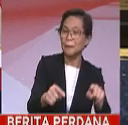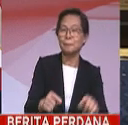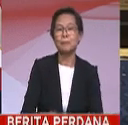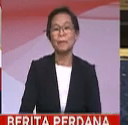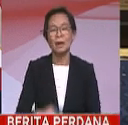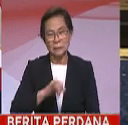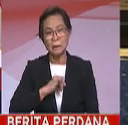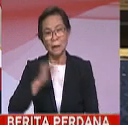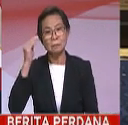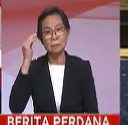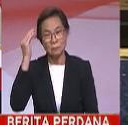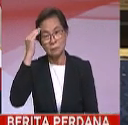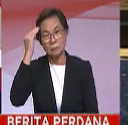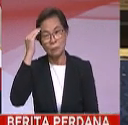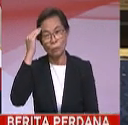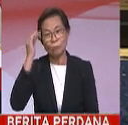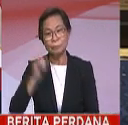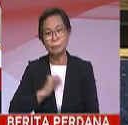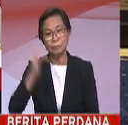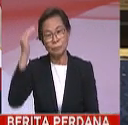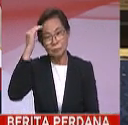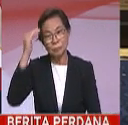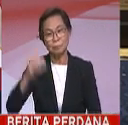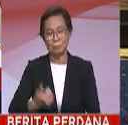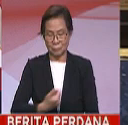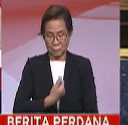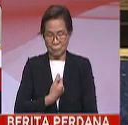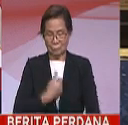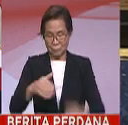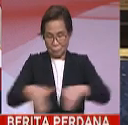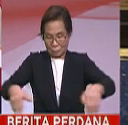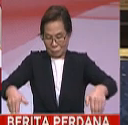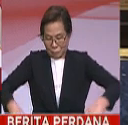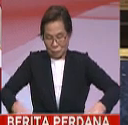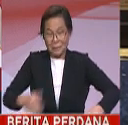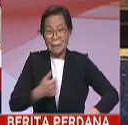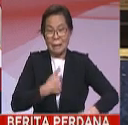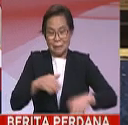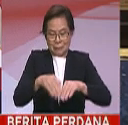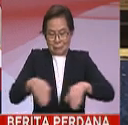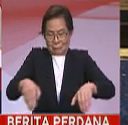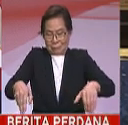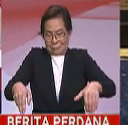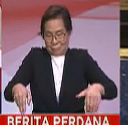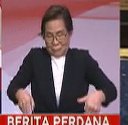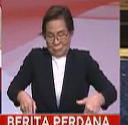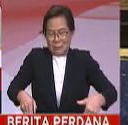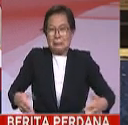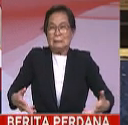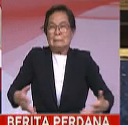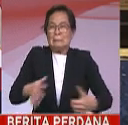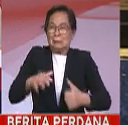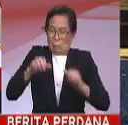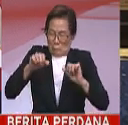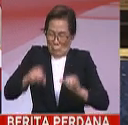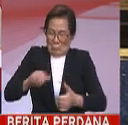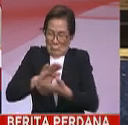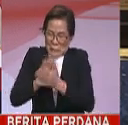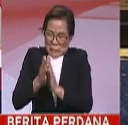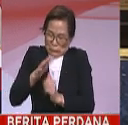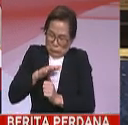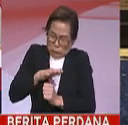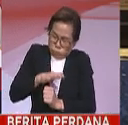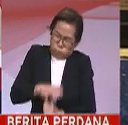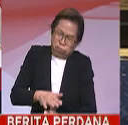Saya juga sedar bahawa pengasingan diri untuk satu tempoh yang lama ini boleh memberikan tekanan